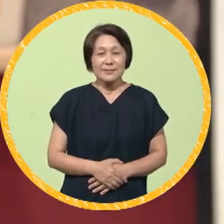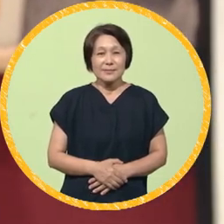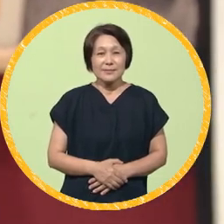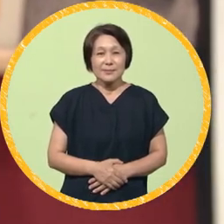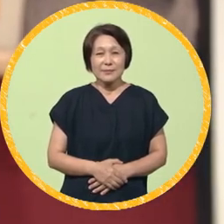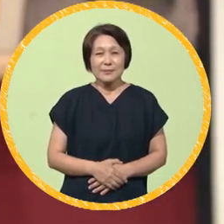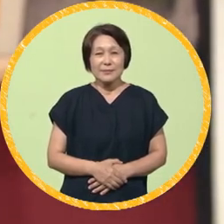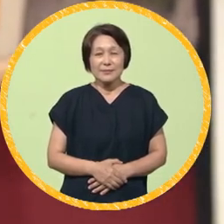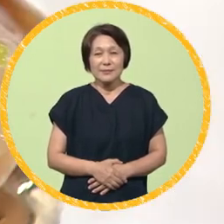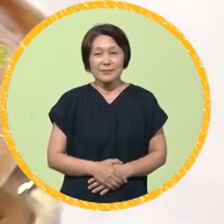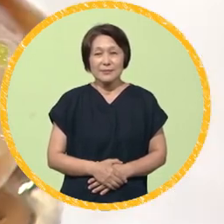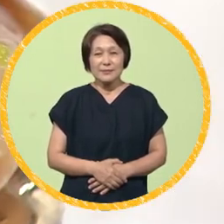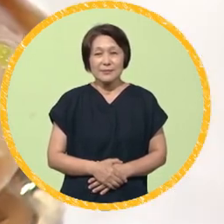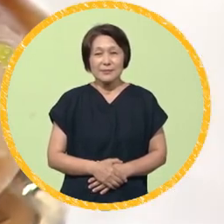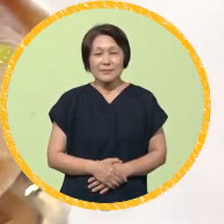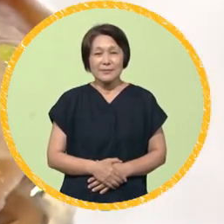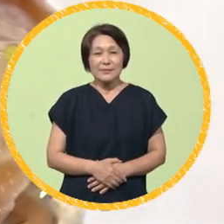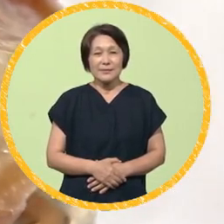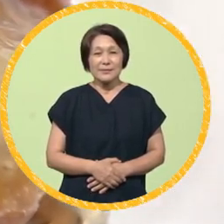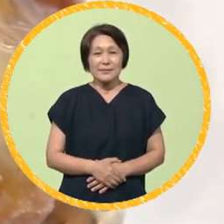うん、うん、